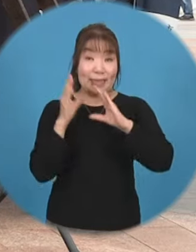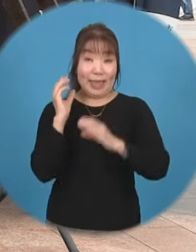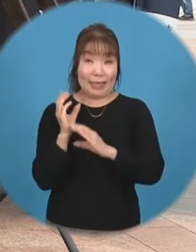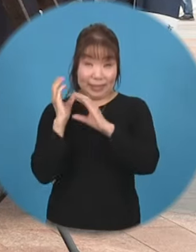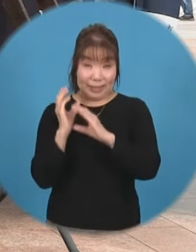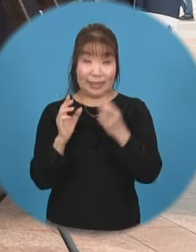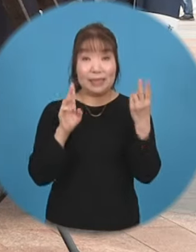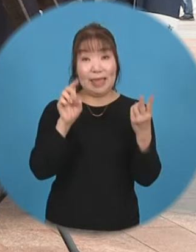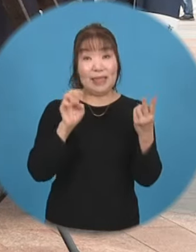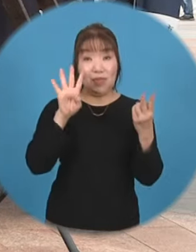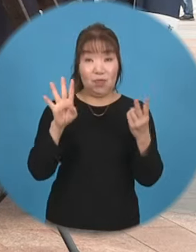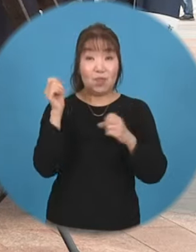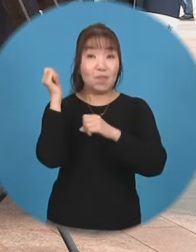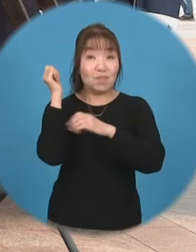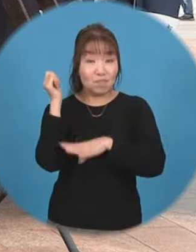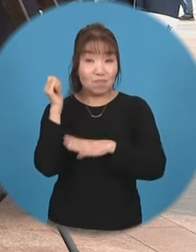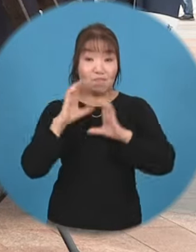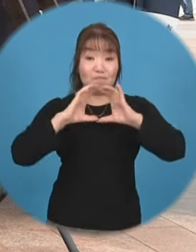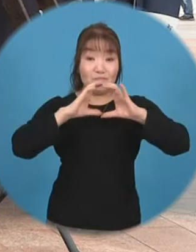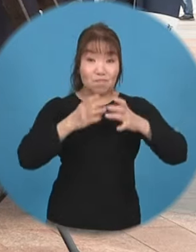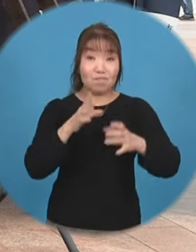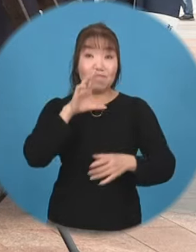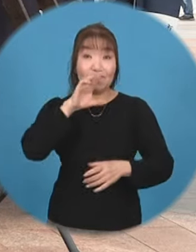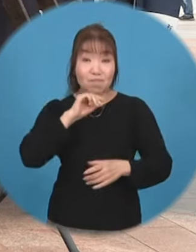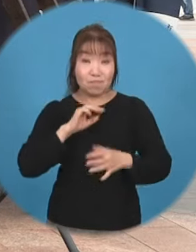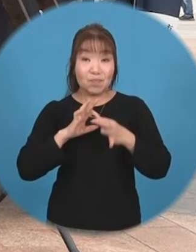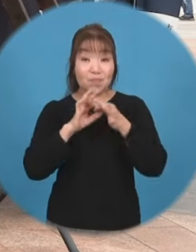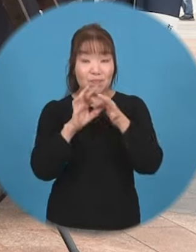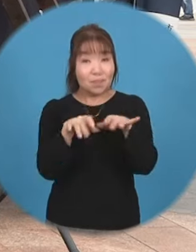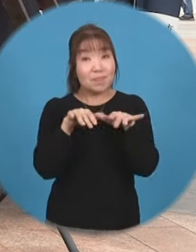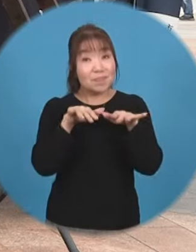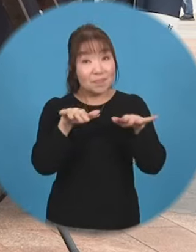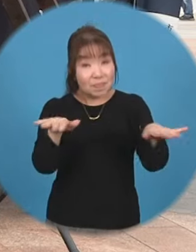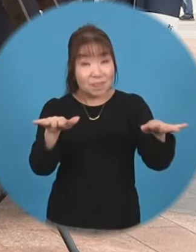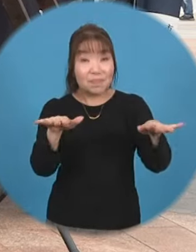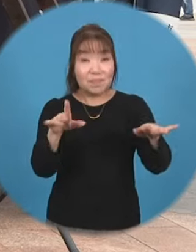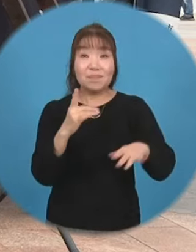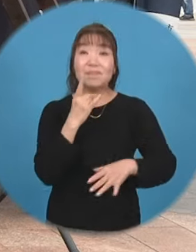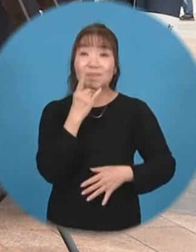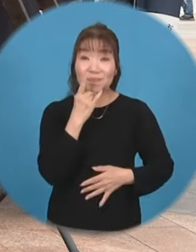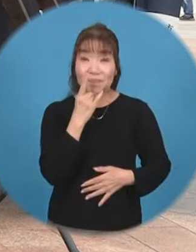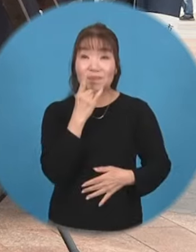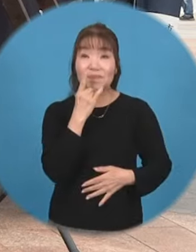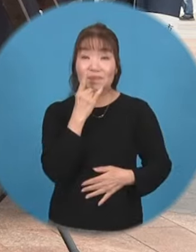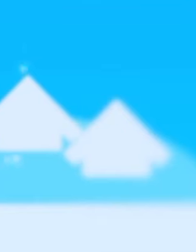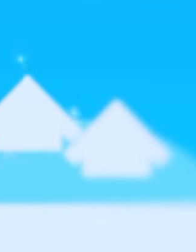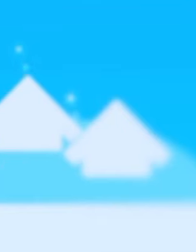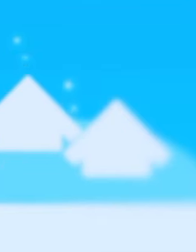世界と岐阜のつながりの輪がますます広がっていくことに期待が高まりますね。